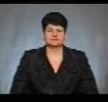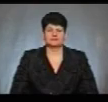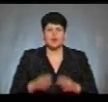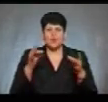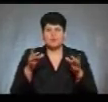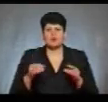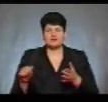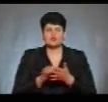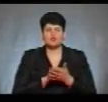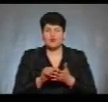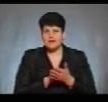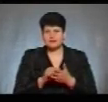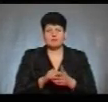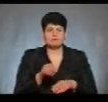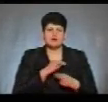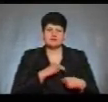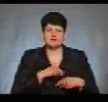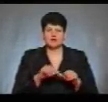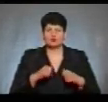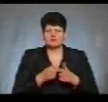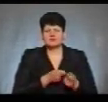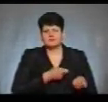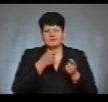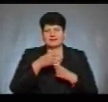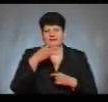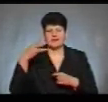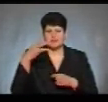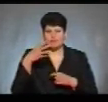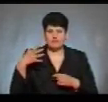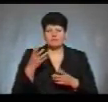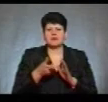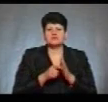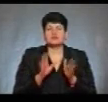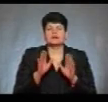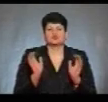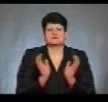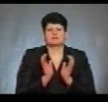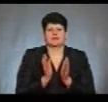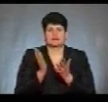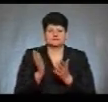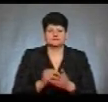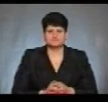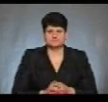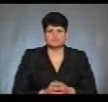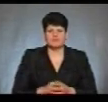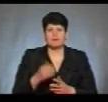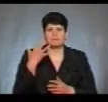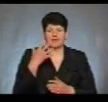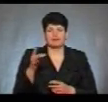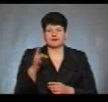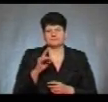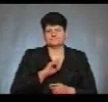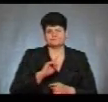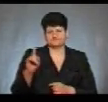Упаковки із документами працівники комісії виносять на третій поверх до приміщення, де вони будуть зберігатися. П'ятий підхід вже